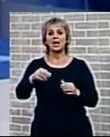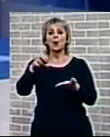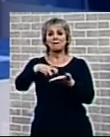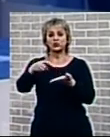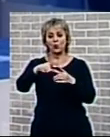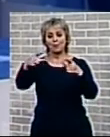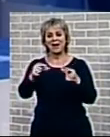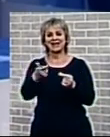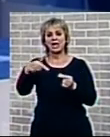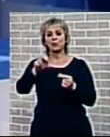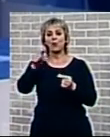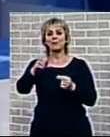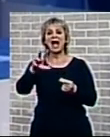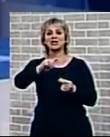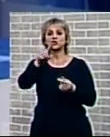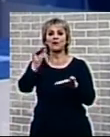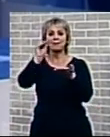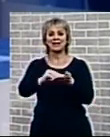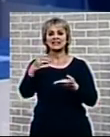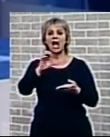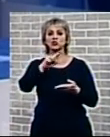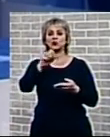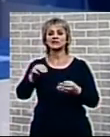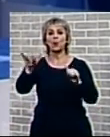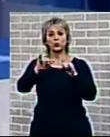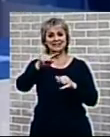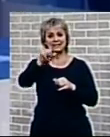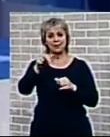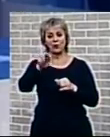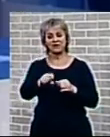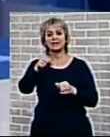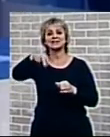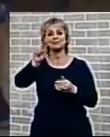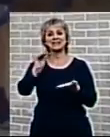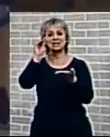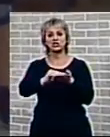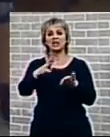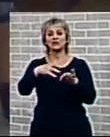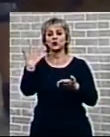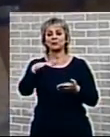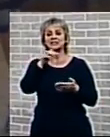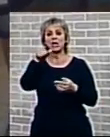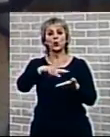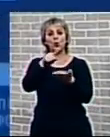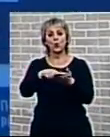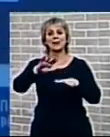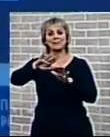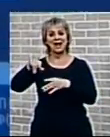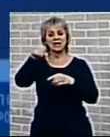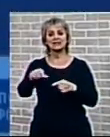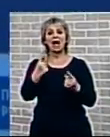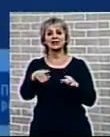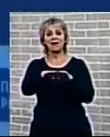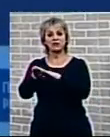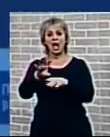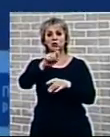Почтовую марку с гербом Азова погасили сегодня в Азовском музее-заповеднике. Спецгашение к 950-летию города проходило